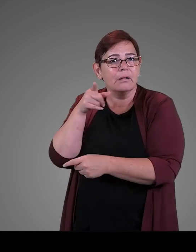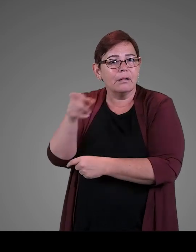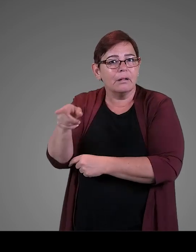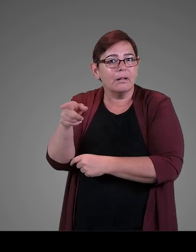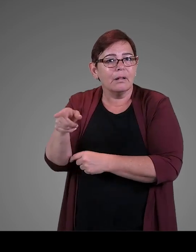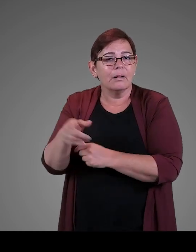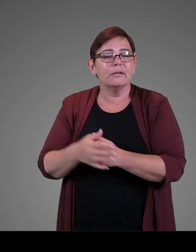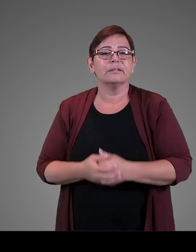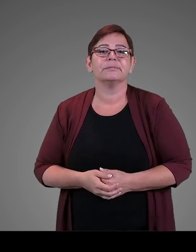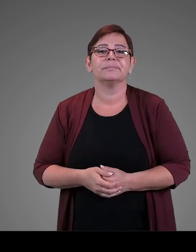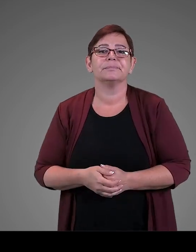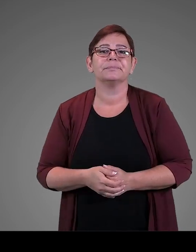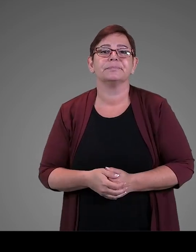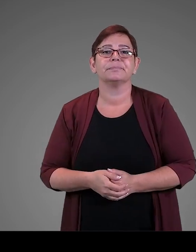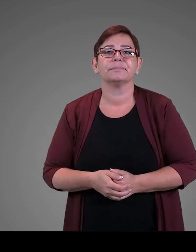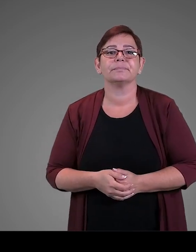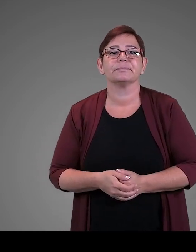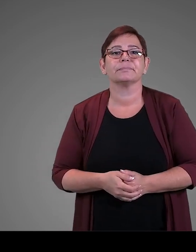voilà.